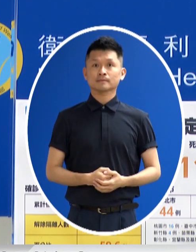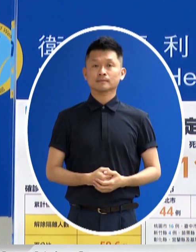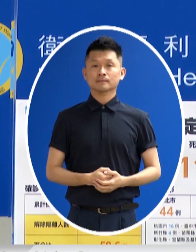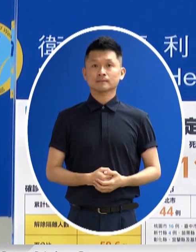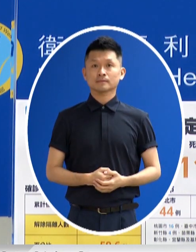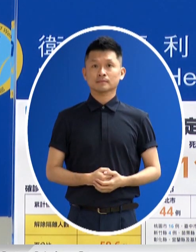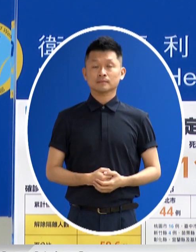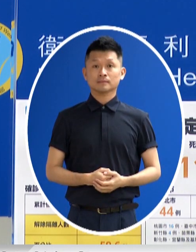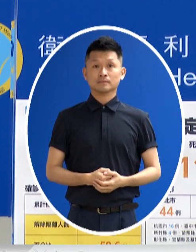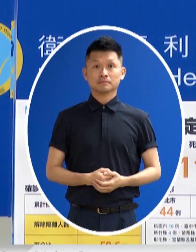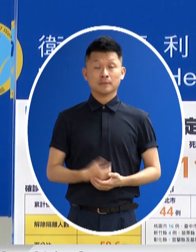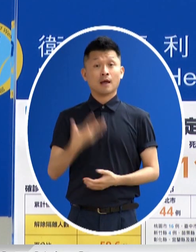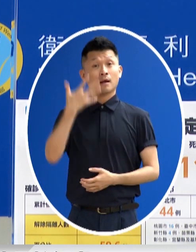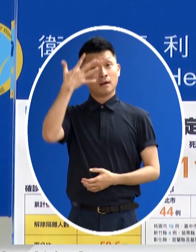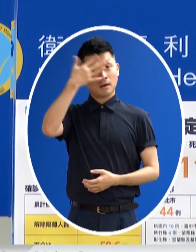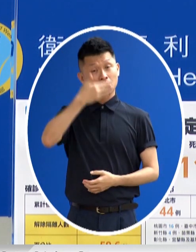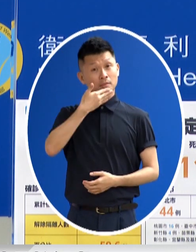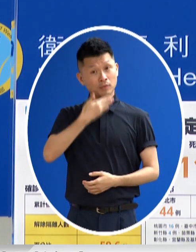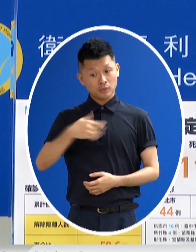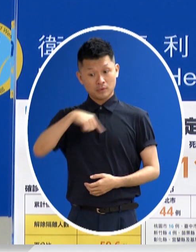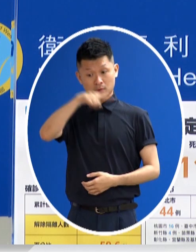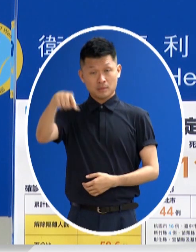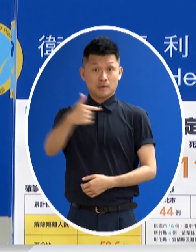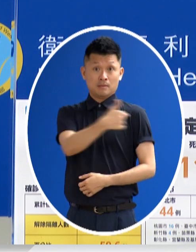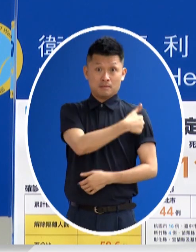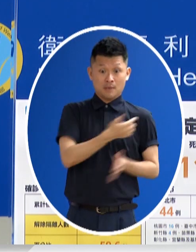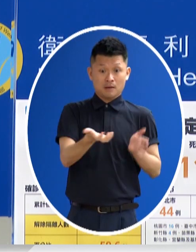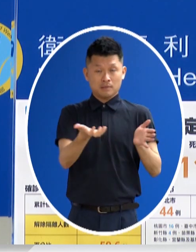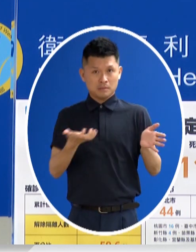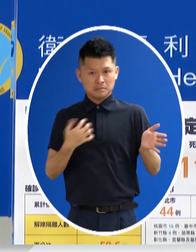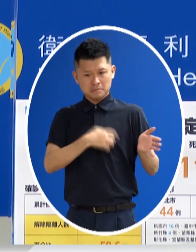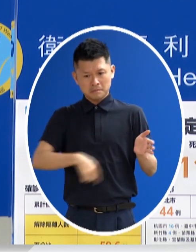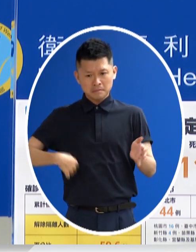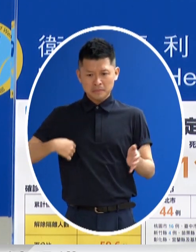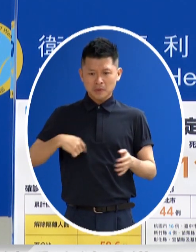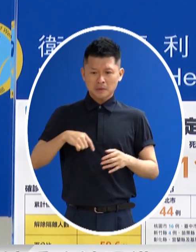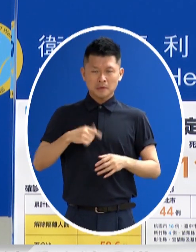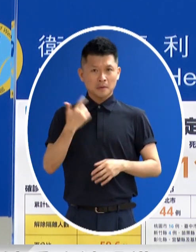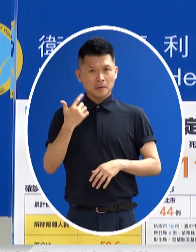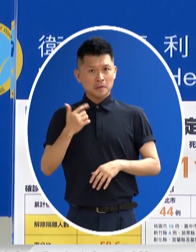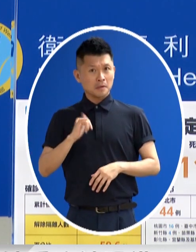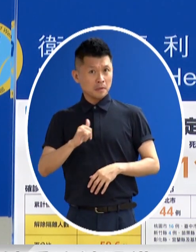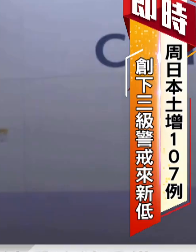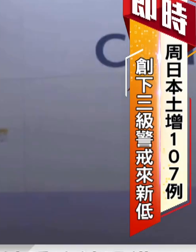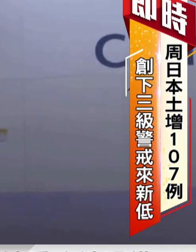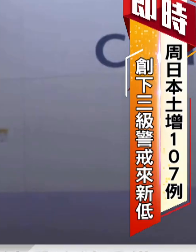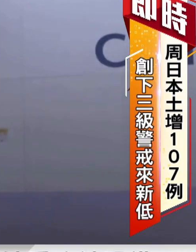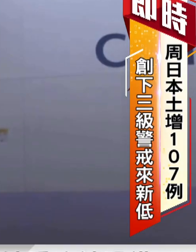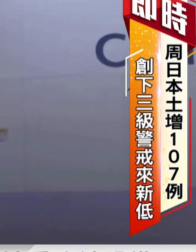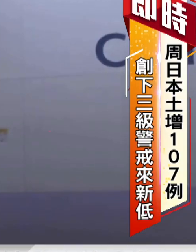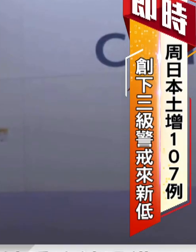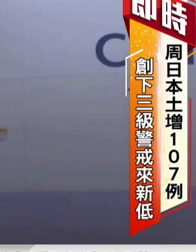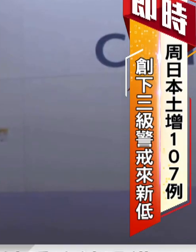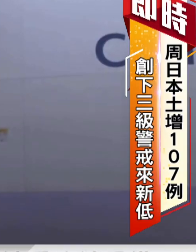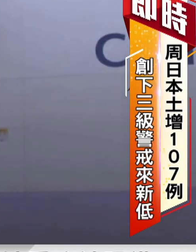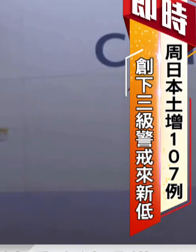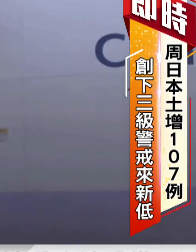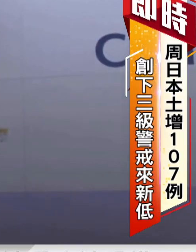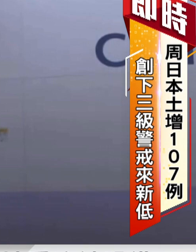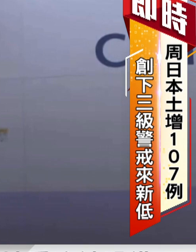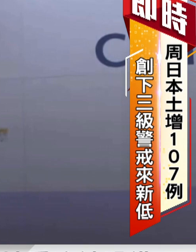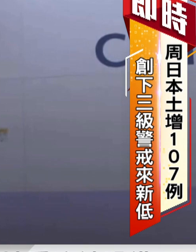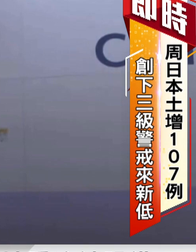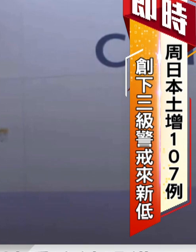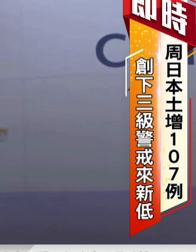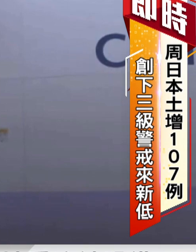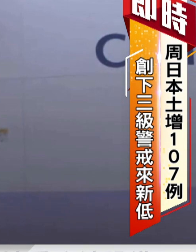有关长者在接种需要特别注意自己身体的状况哈。 还是强调接种疫苗的必要性。不过现在美国送了